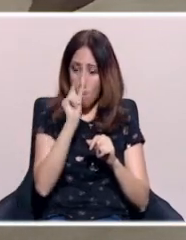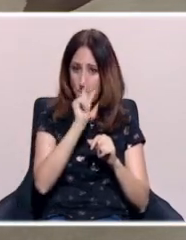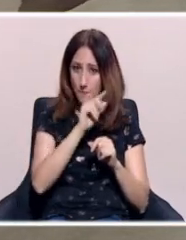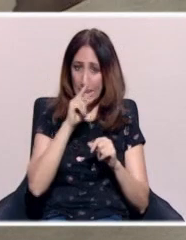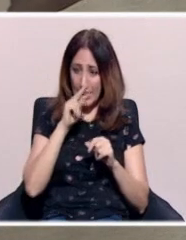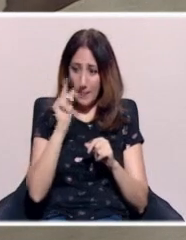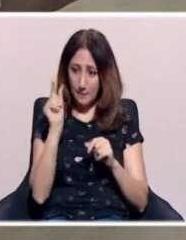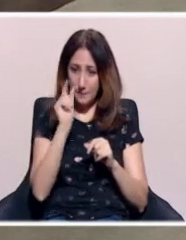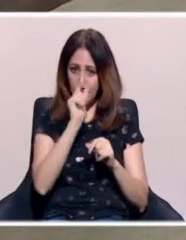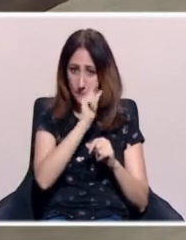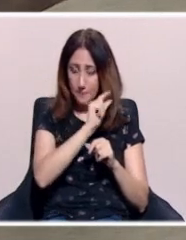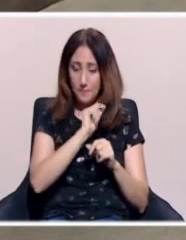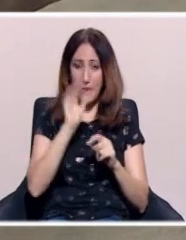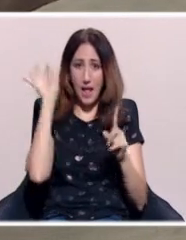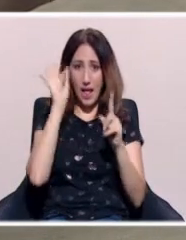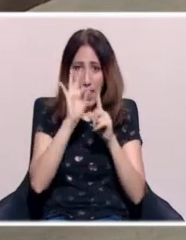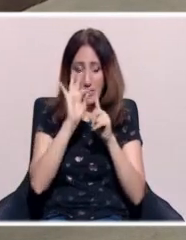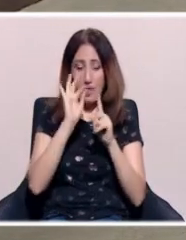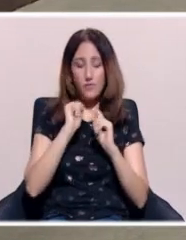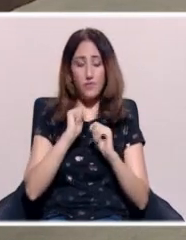وكل مشهد لهدف